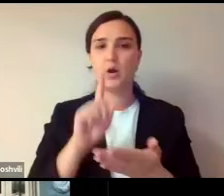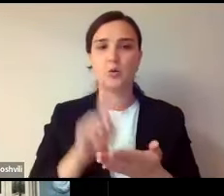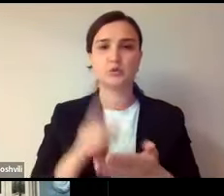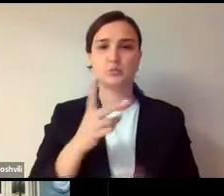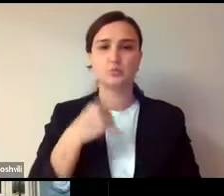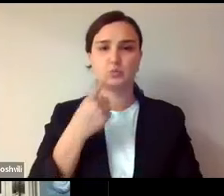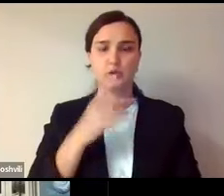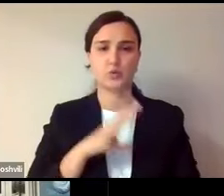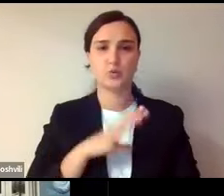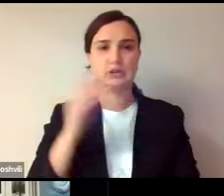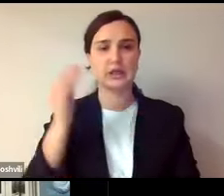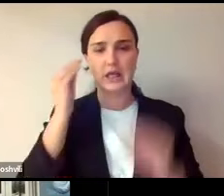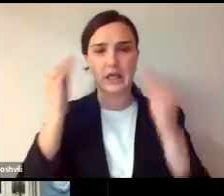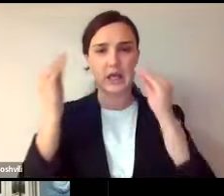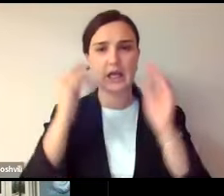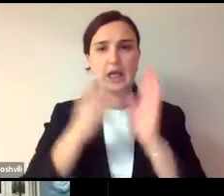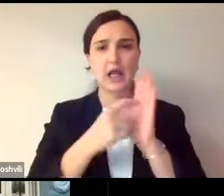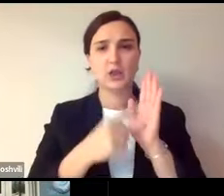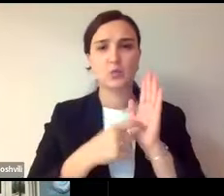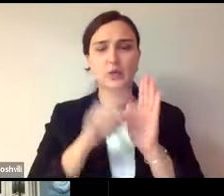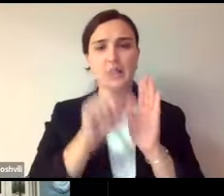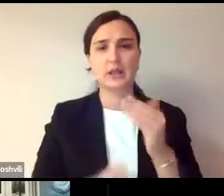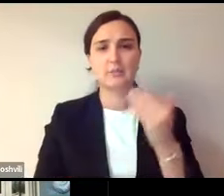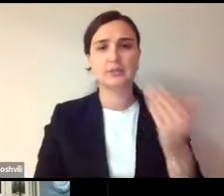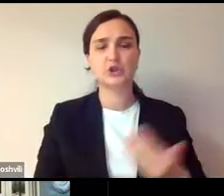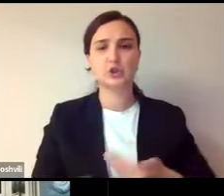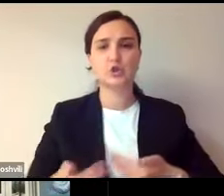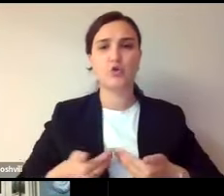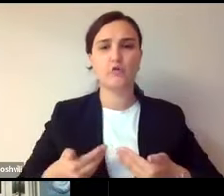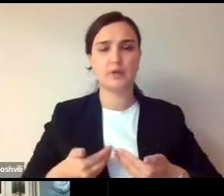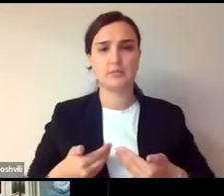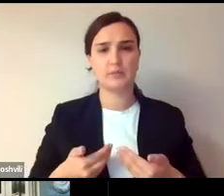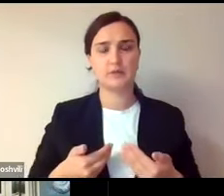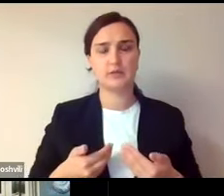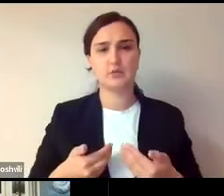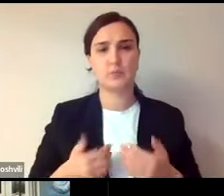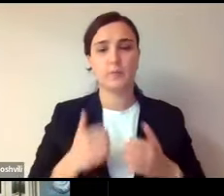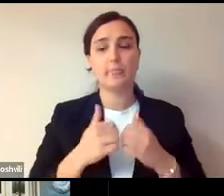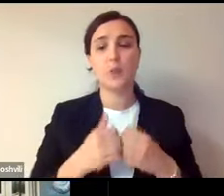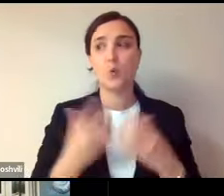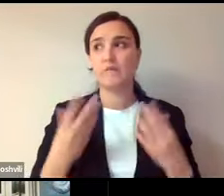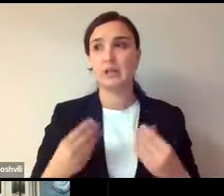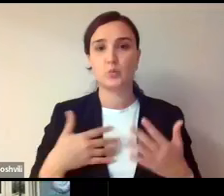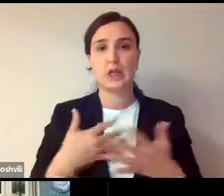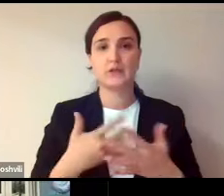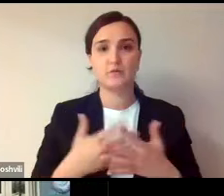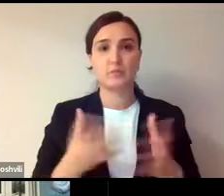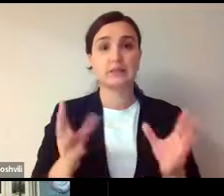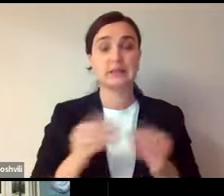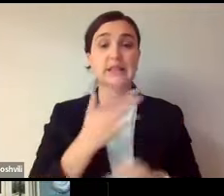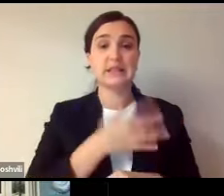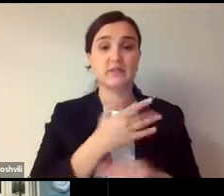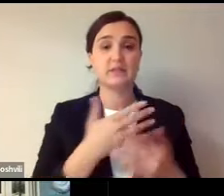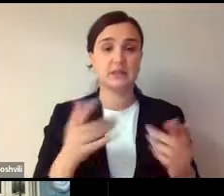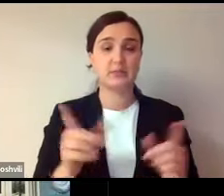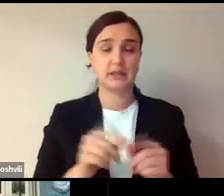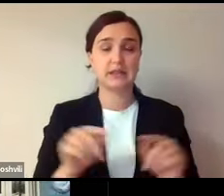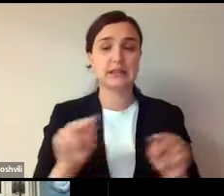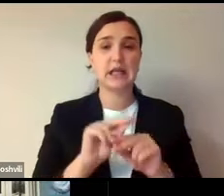იყოს განხილული ადამიანის ცხოვრების ყოველდღიურ აქტივობასთან მიმართებით.